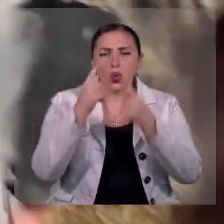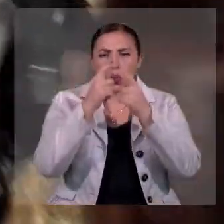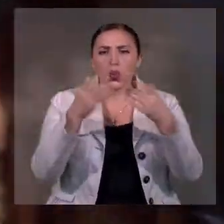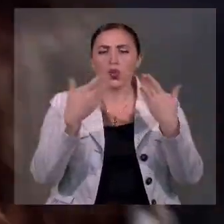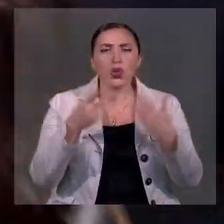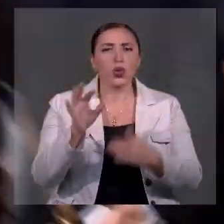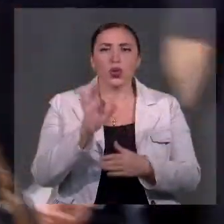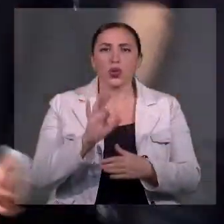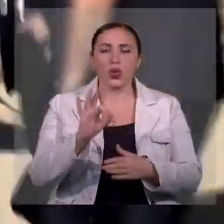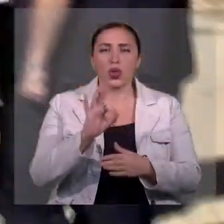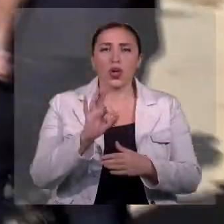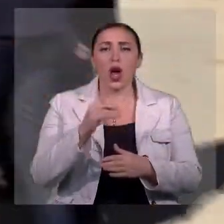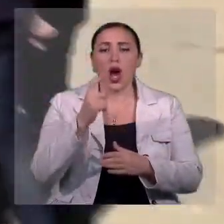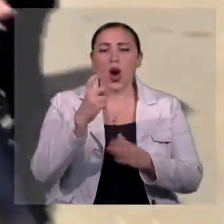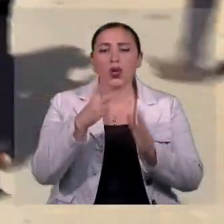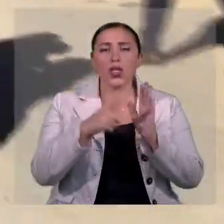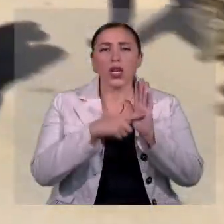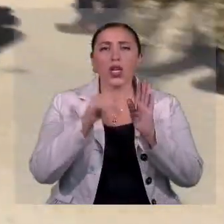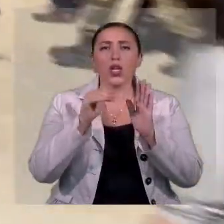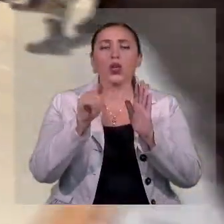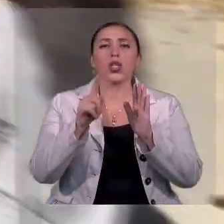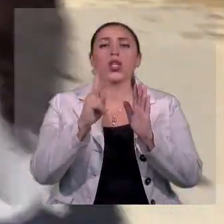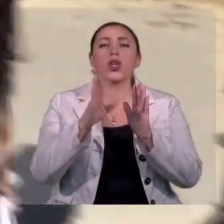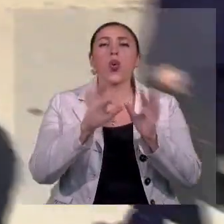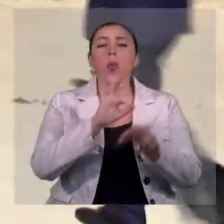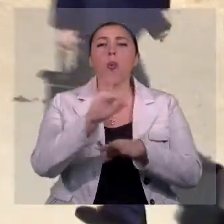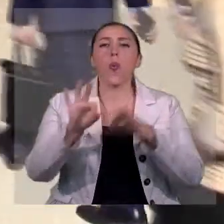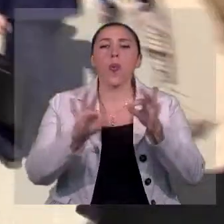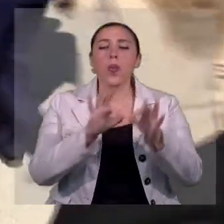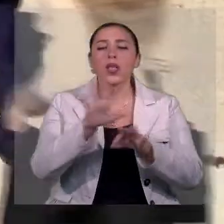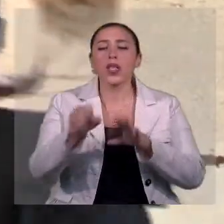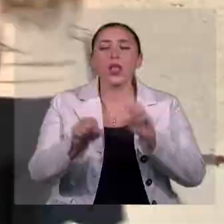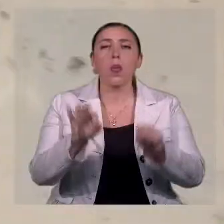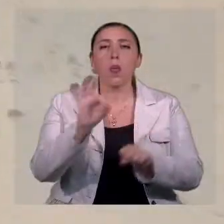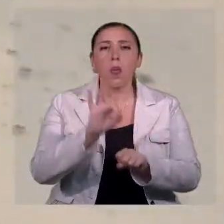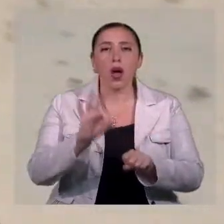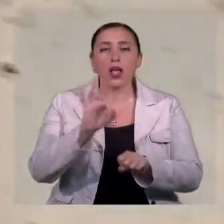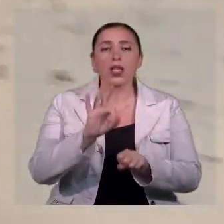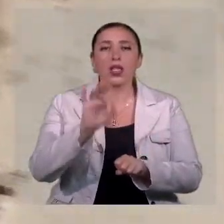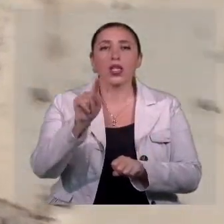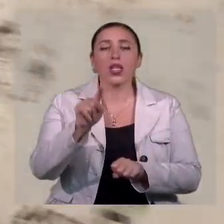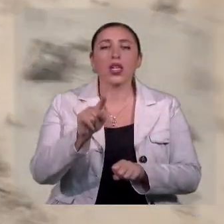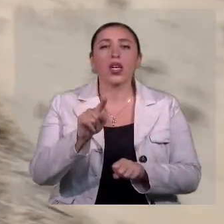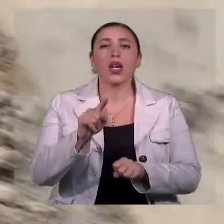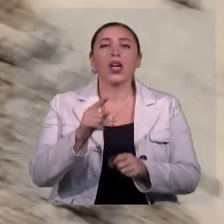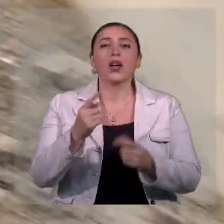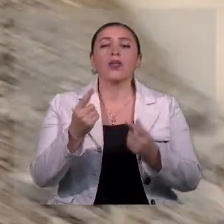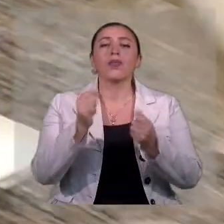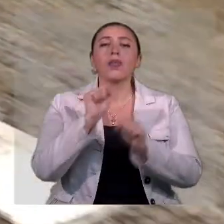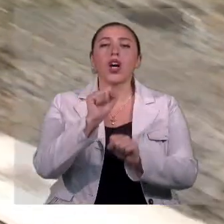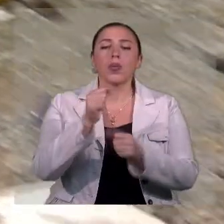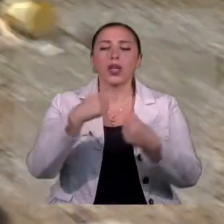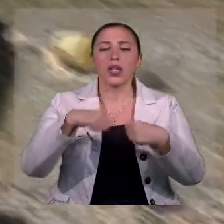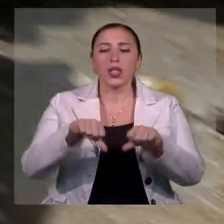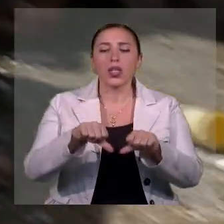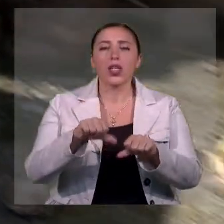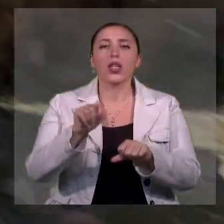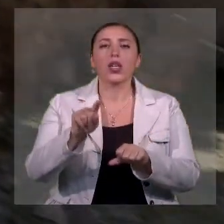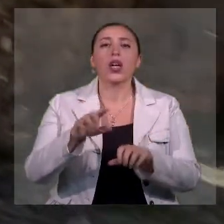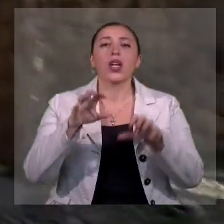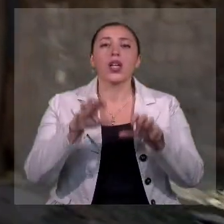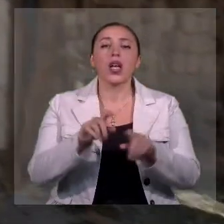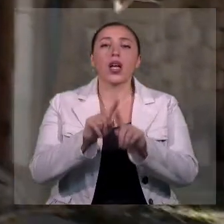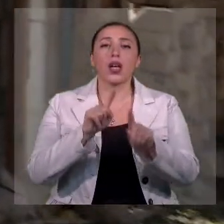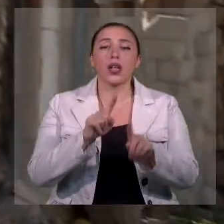տվյալ հրապարակվել։ 127 քառակուսի կիլոմետրի օկուպացիայի մասին բարձրաձայնած պաշտպանության հանձնաժողովի նախագահն էլ չի պատասխանում